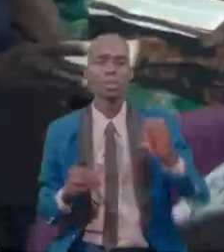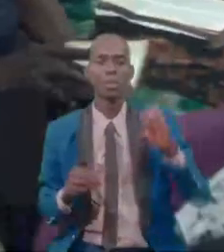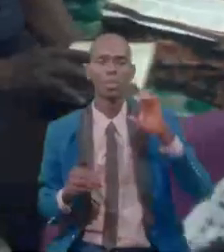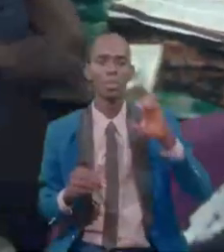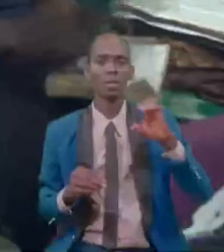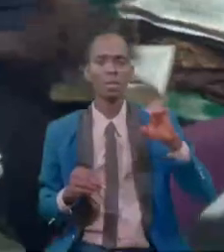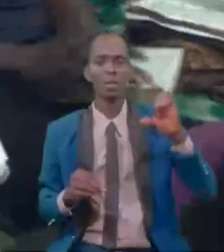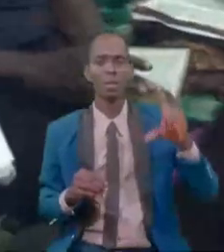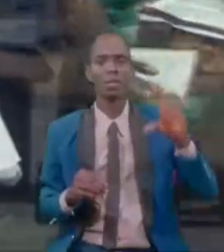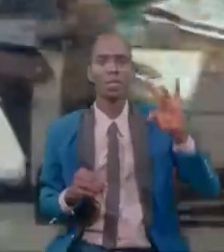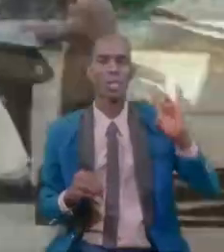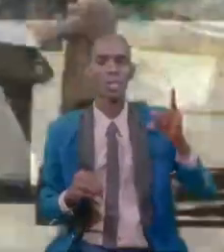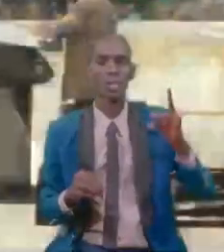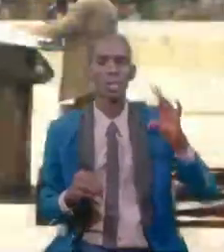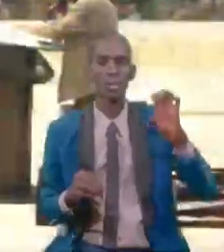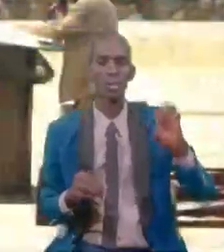Ecclésiaste chapitre 8.